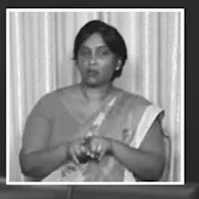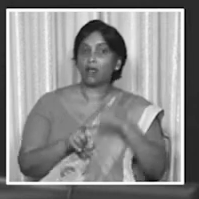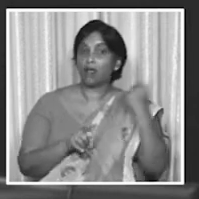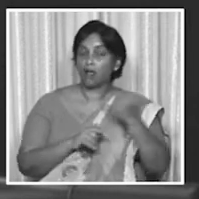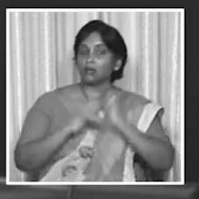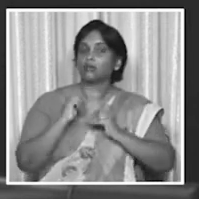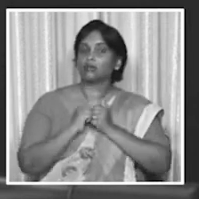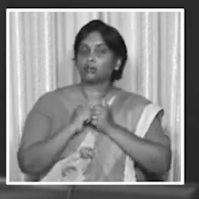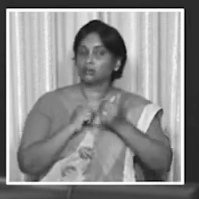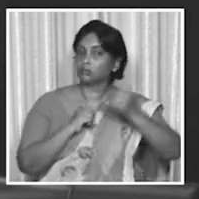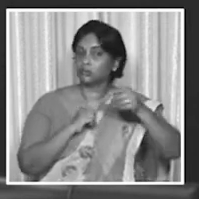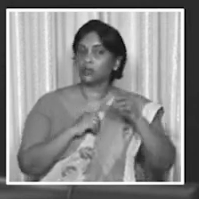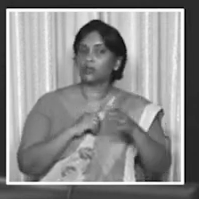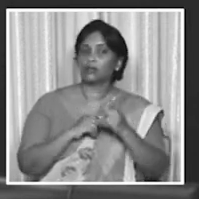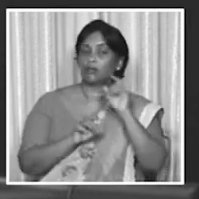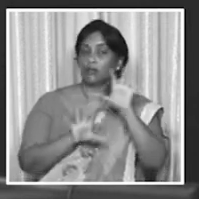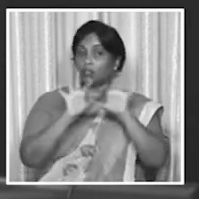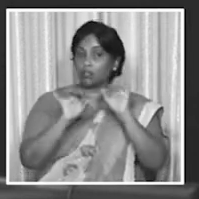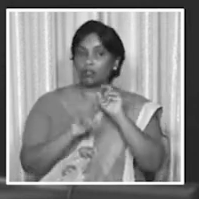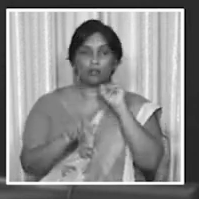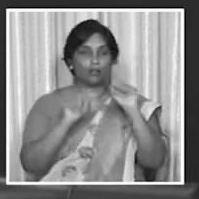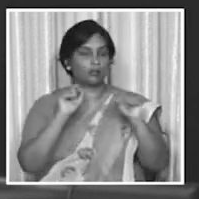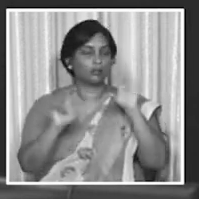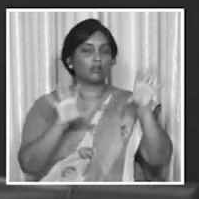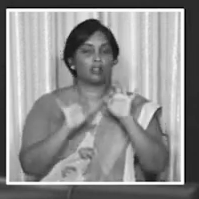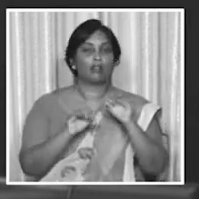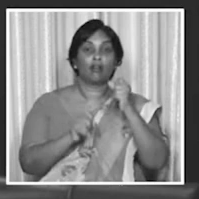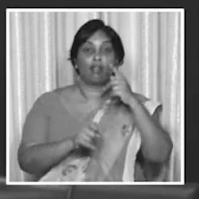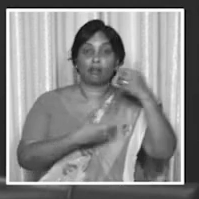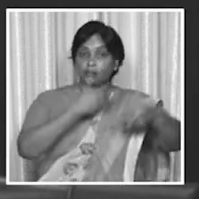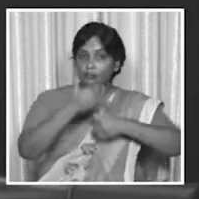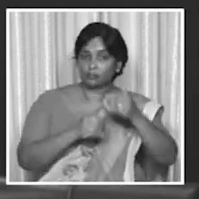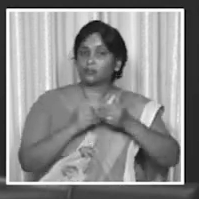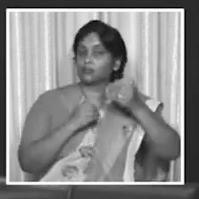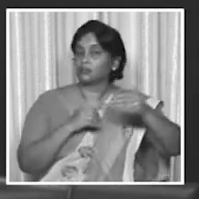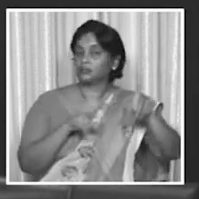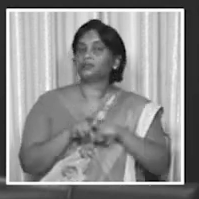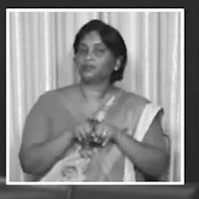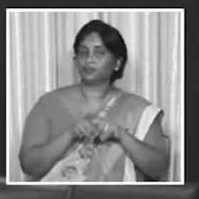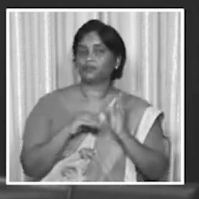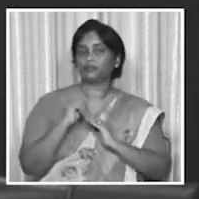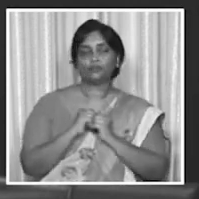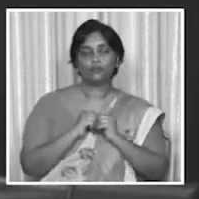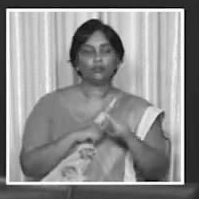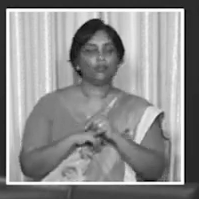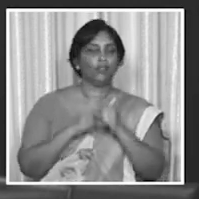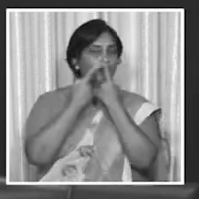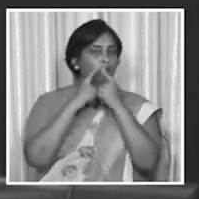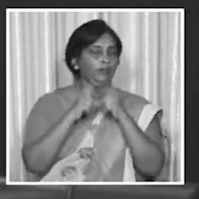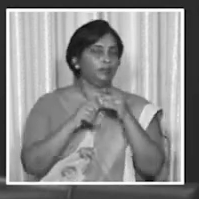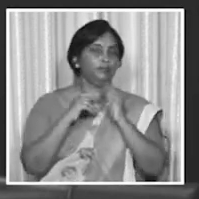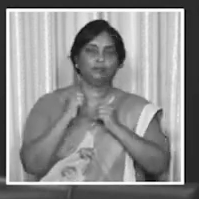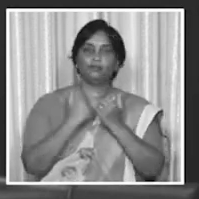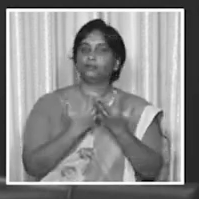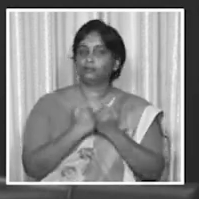අලුත් ක්‍රමවේදය හරහා නොමිනේෂන් කමිටි එකක් ඒ සඳහා නාම යෝජනා බාර දීලා එතනින් ඉස්සරහට යන ක්‍රමවේදය, මේ විවිධ අයගෙන් ලබා